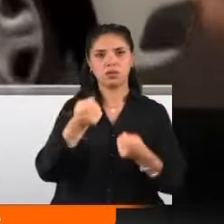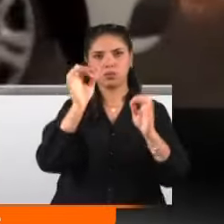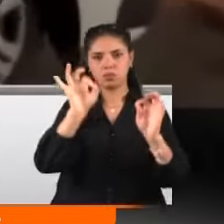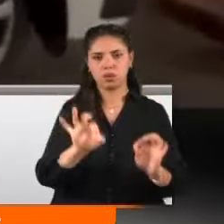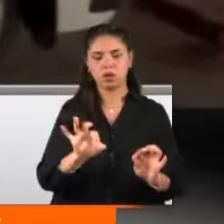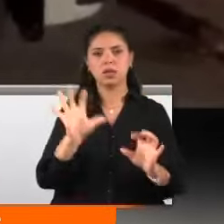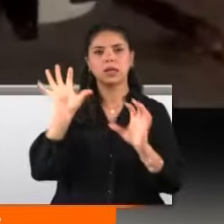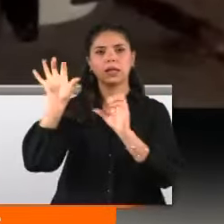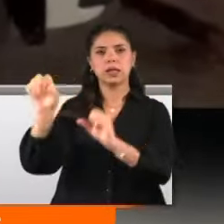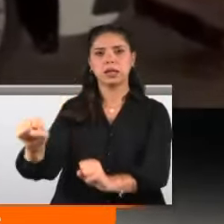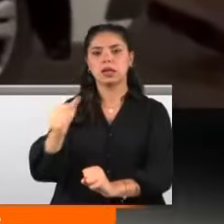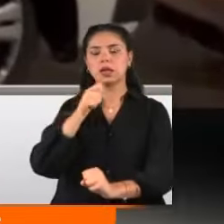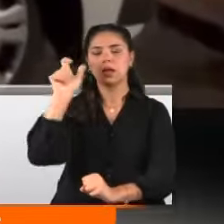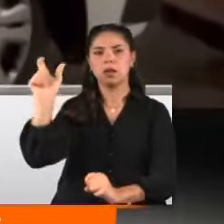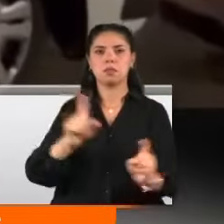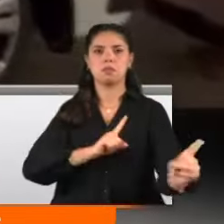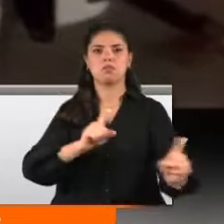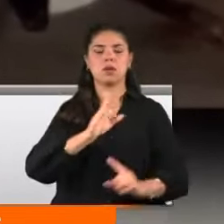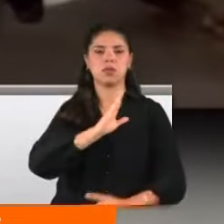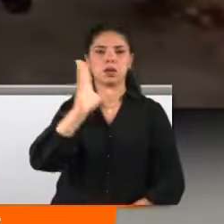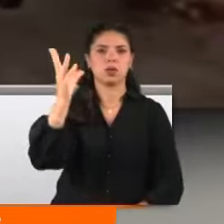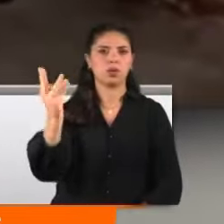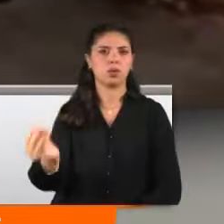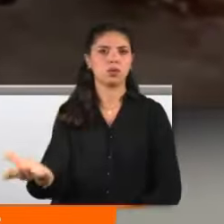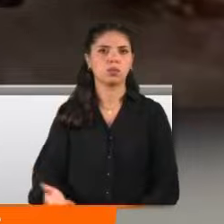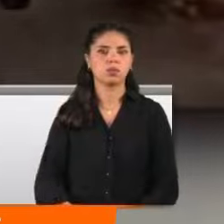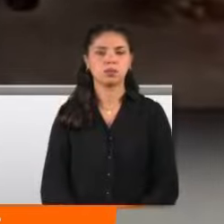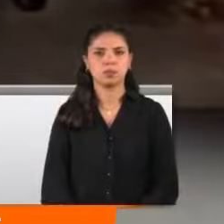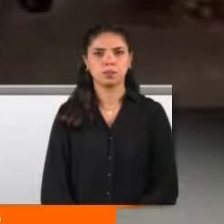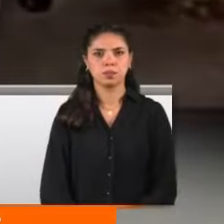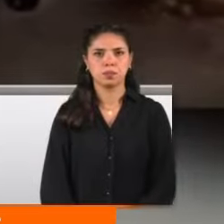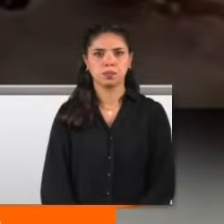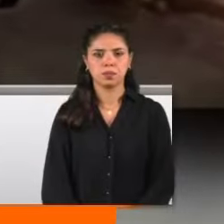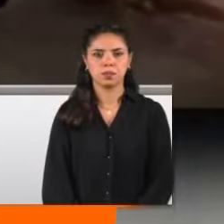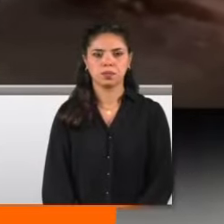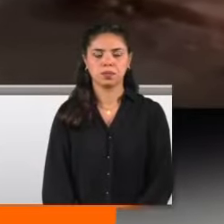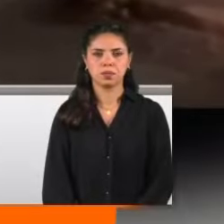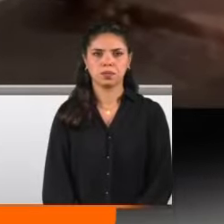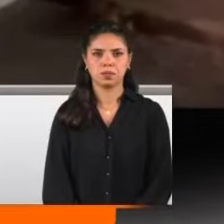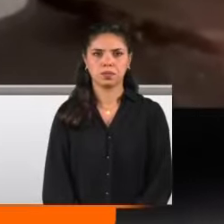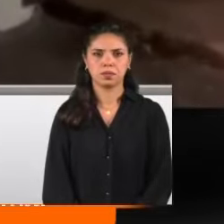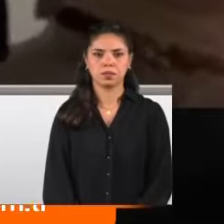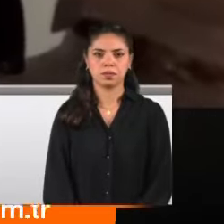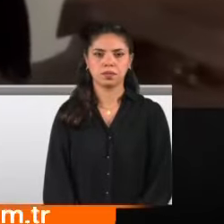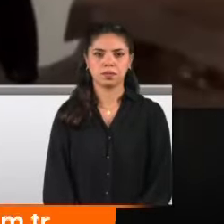Kıskıvrak yakalanan maganda adliyeye sevk edildi.